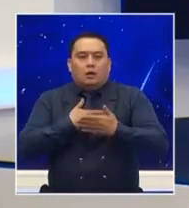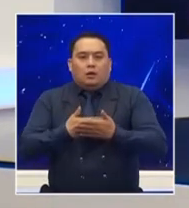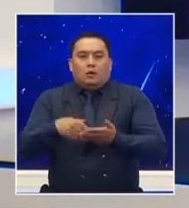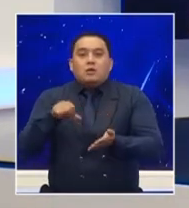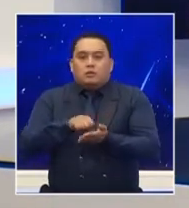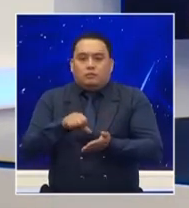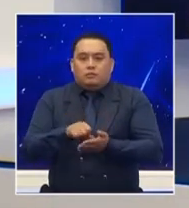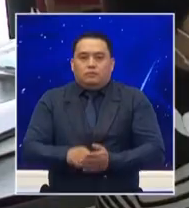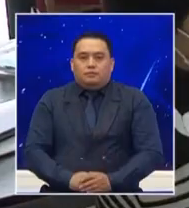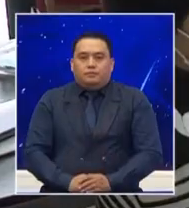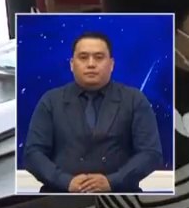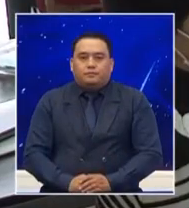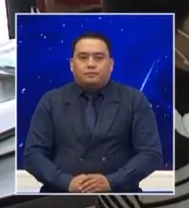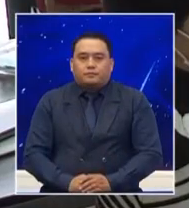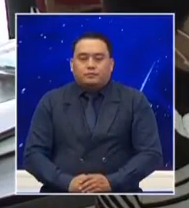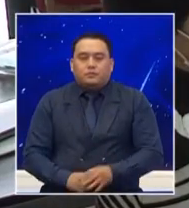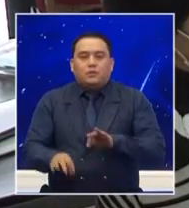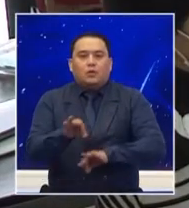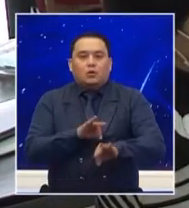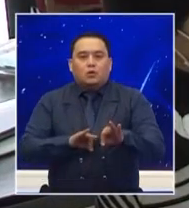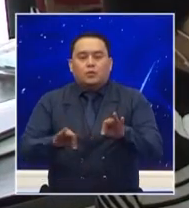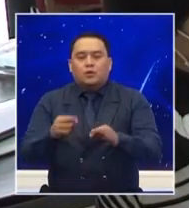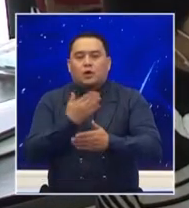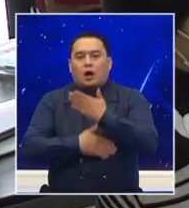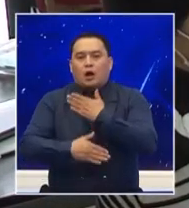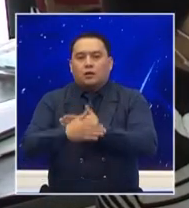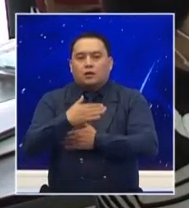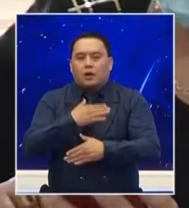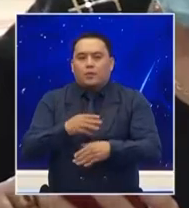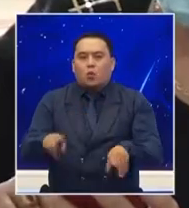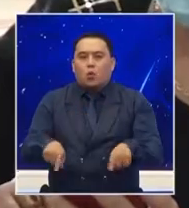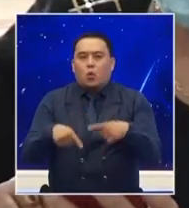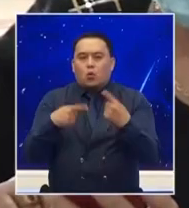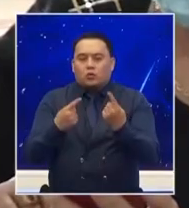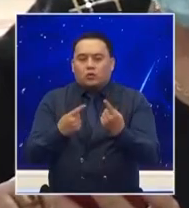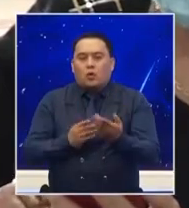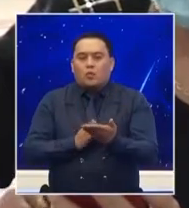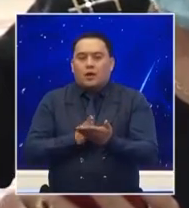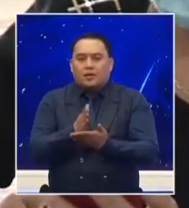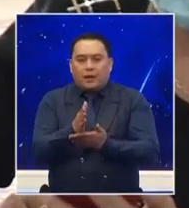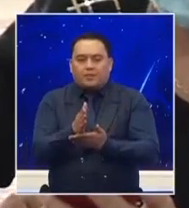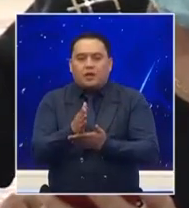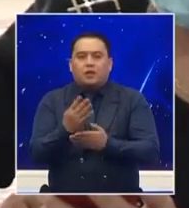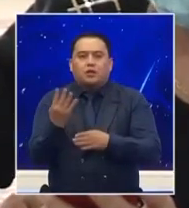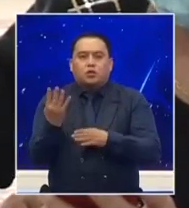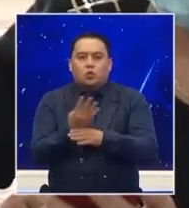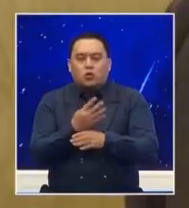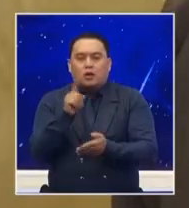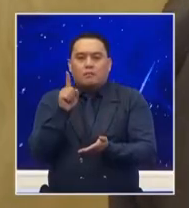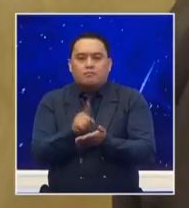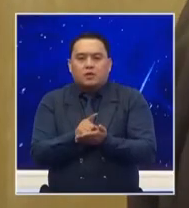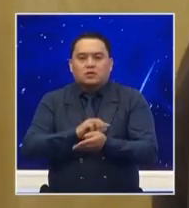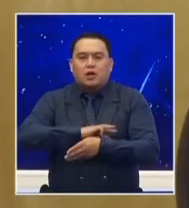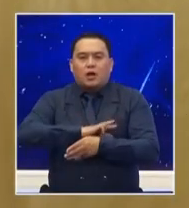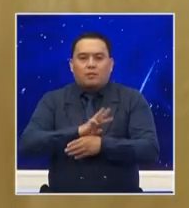асырылуда. Жоба ерекше қажеттіліктері бар адамдарды оңалту мен бейімдеуге бағытталған. Бірден 4 міндетті қамтиды. Ең